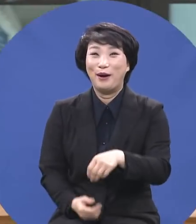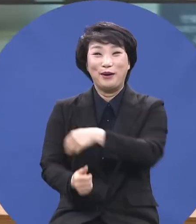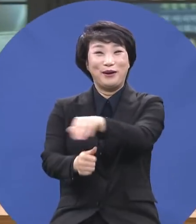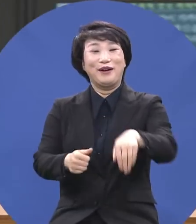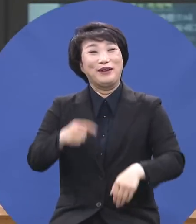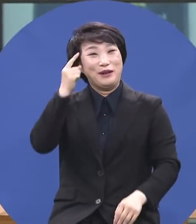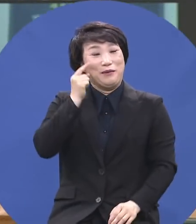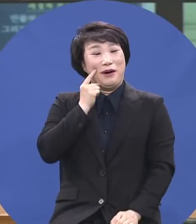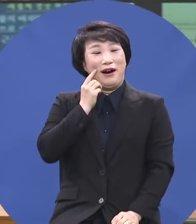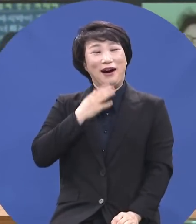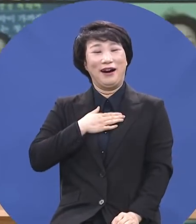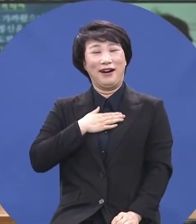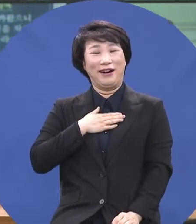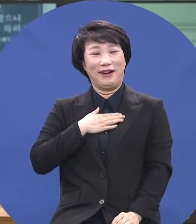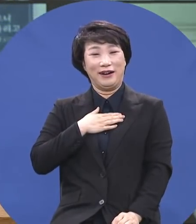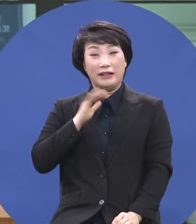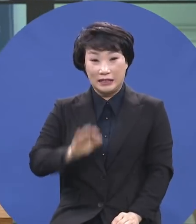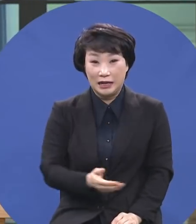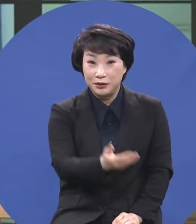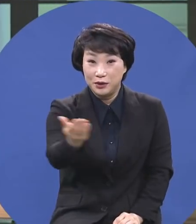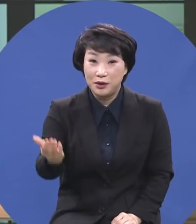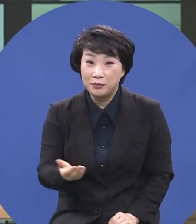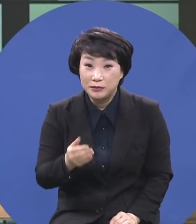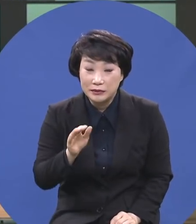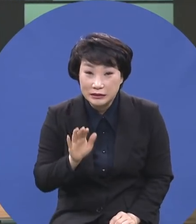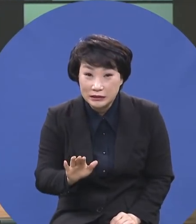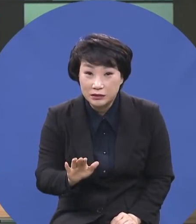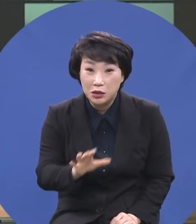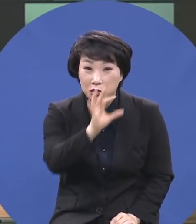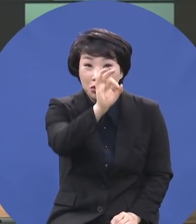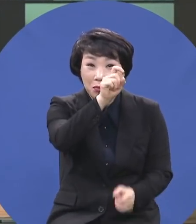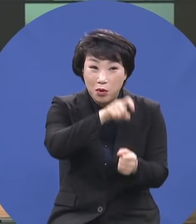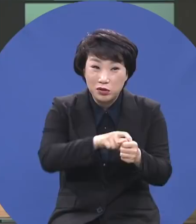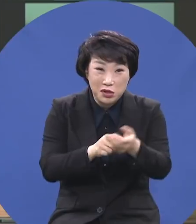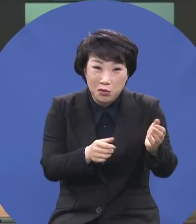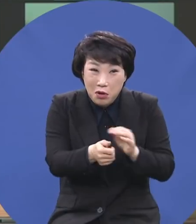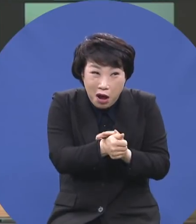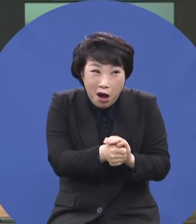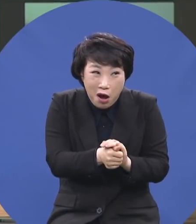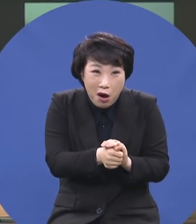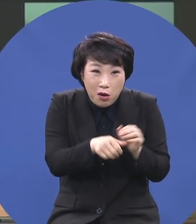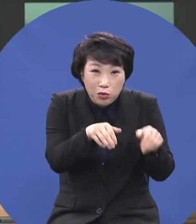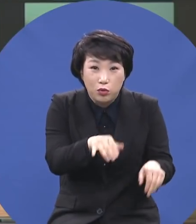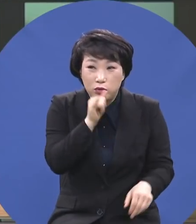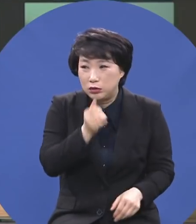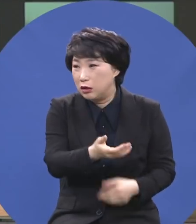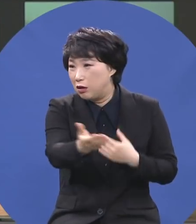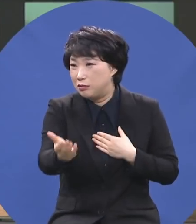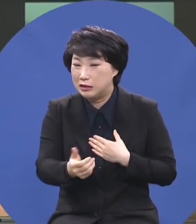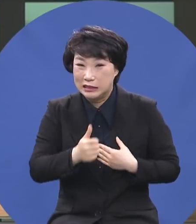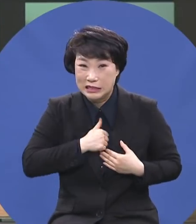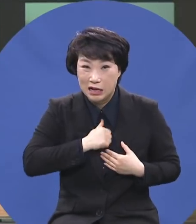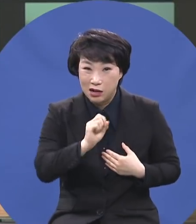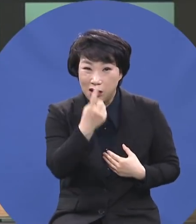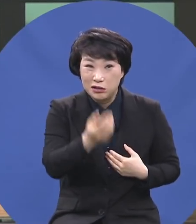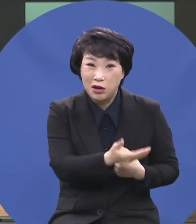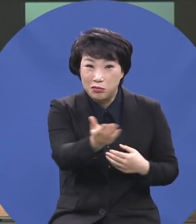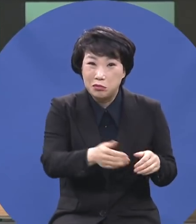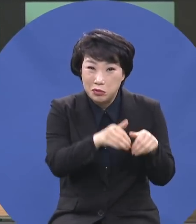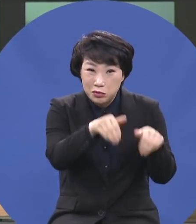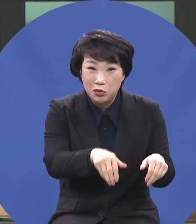말이요. 아직도 당신들이 돈 앞에 꼼짝달싹 못하고 자존심에